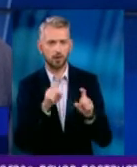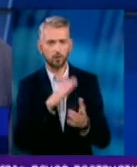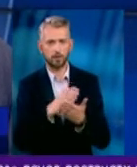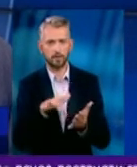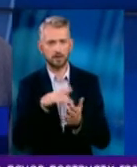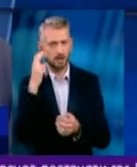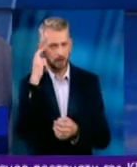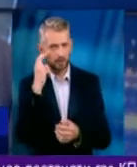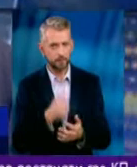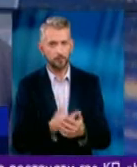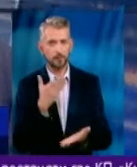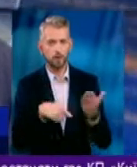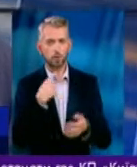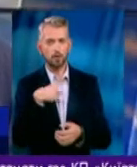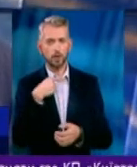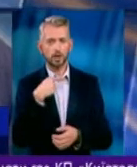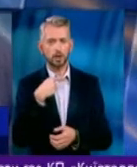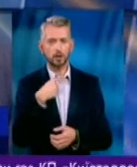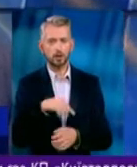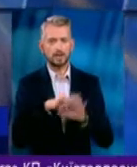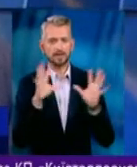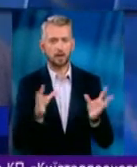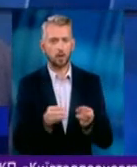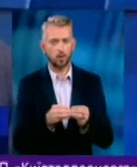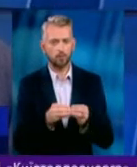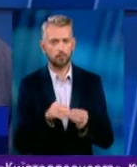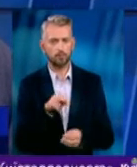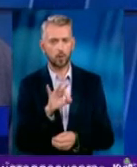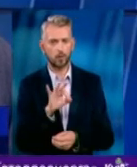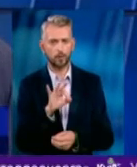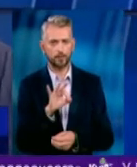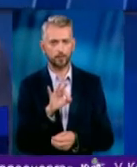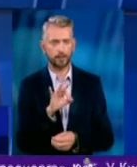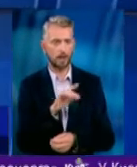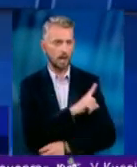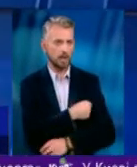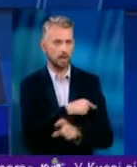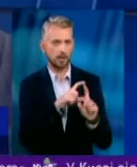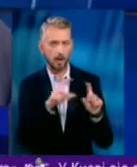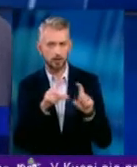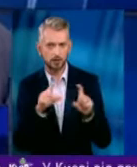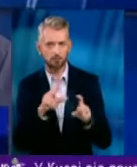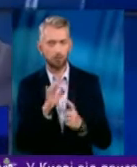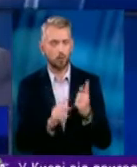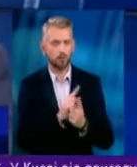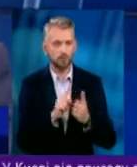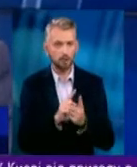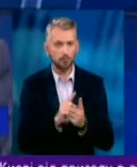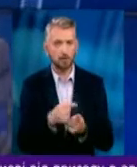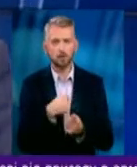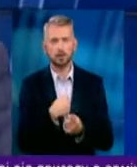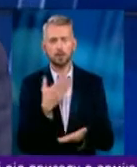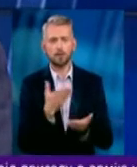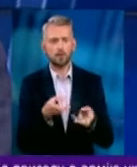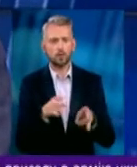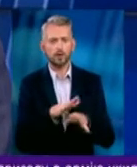Києві. Якщо говорити загалом по лікарням, по змінам, у нас, напевне, не